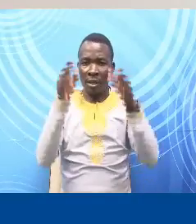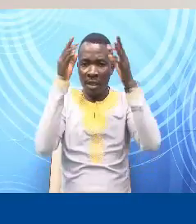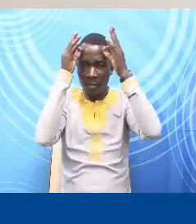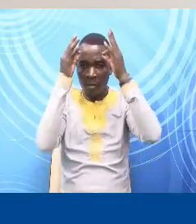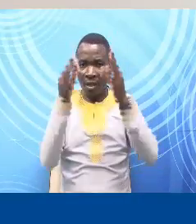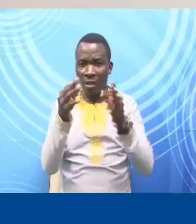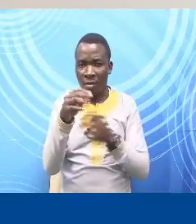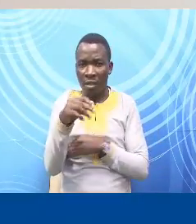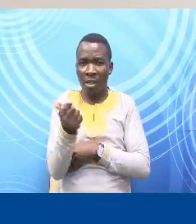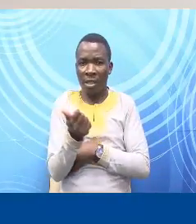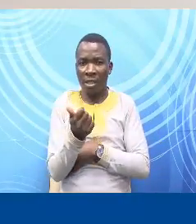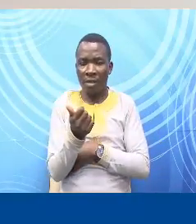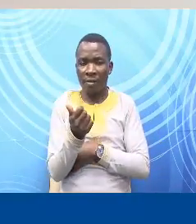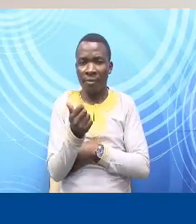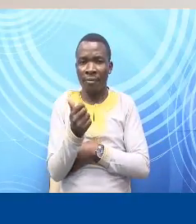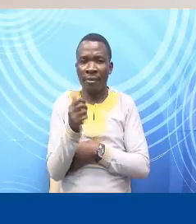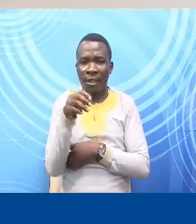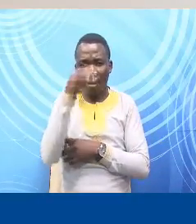yindi